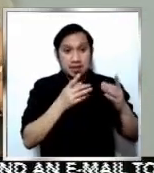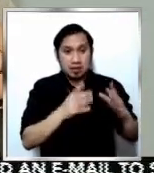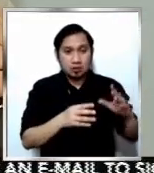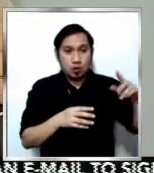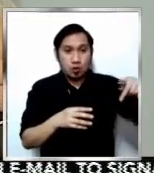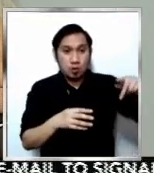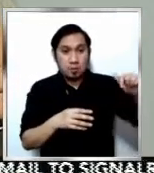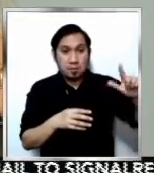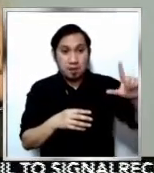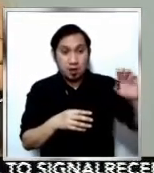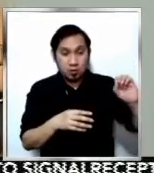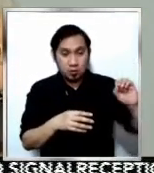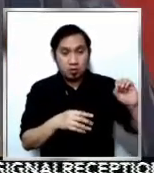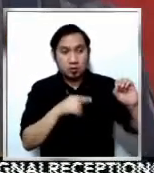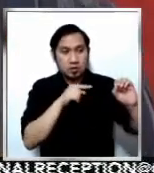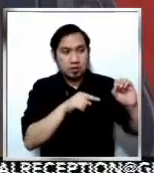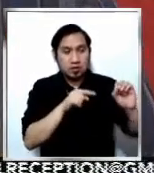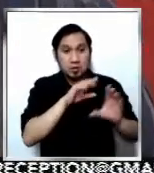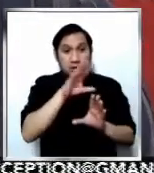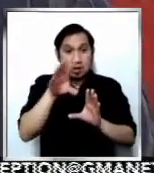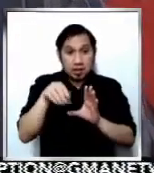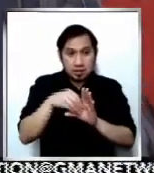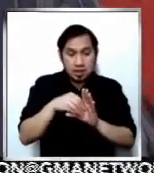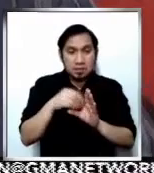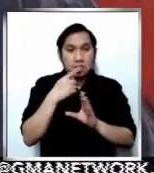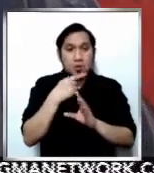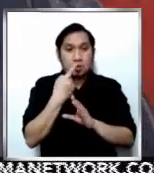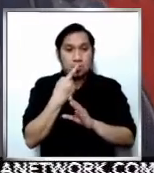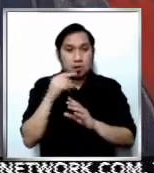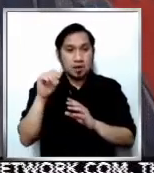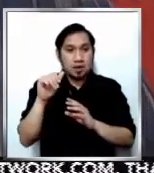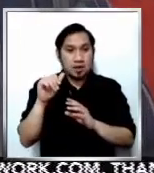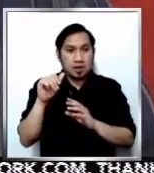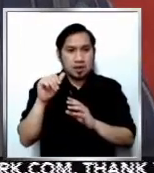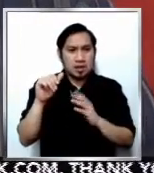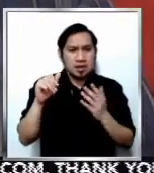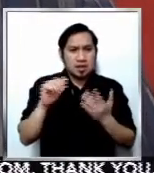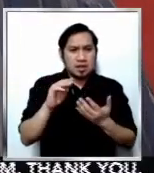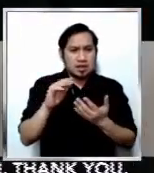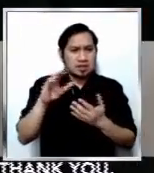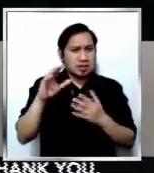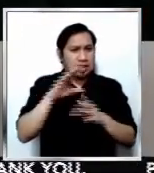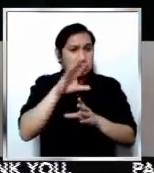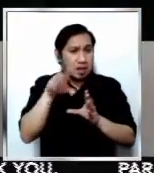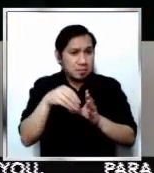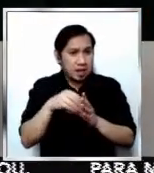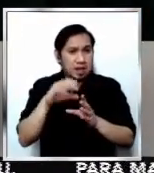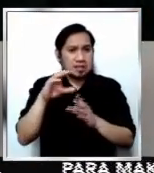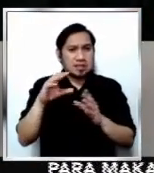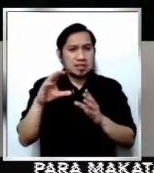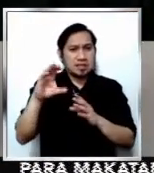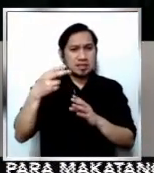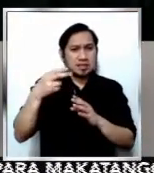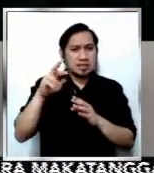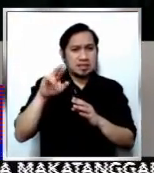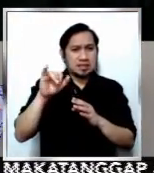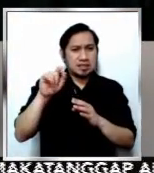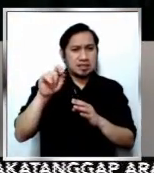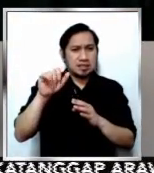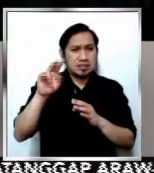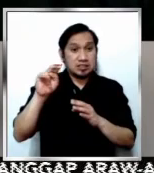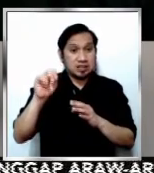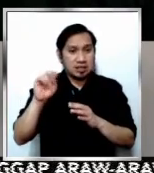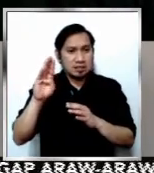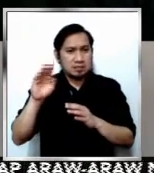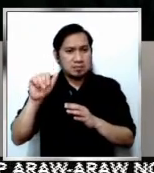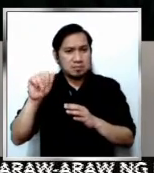bilang line producer naman this time, si Asia's romantic balladeer Christian Bautista. It's really fun to be